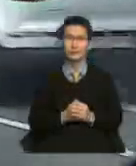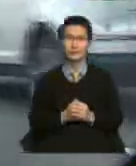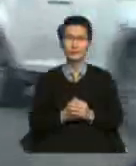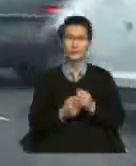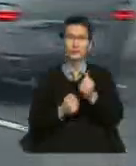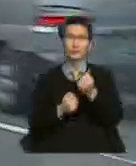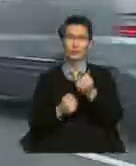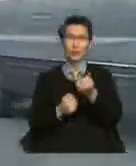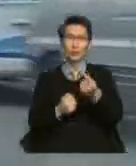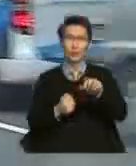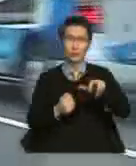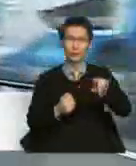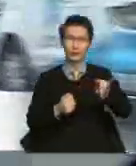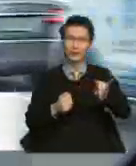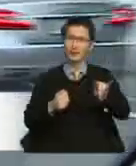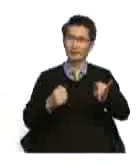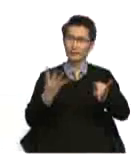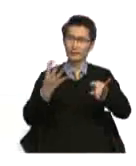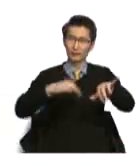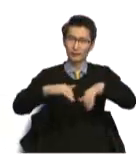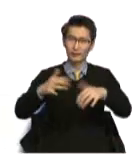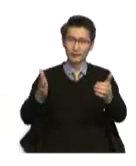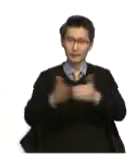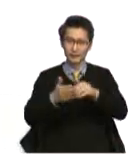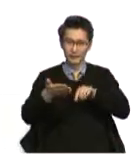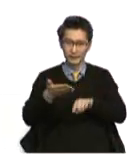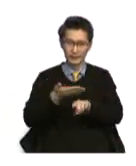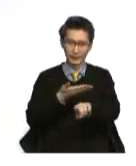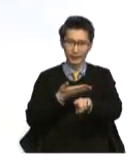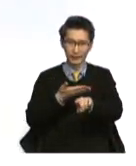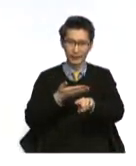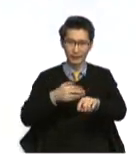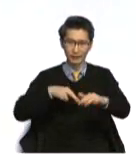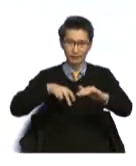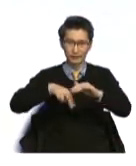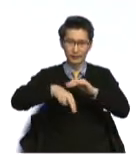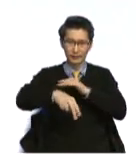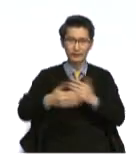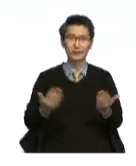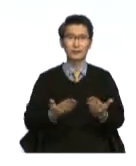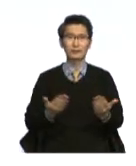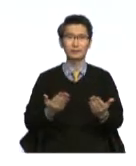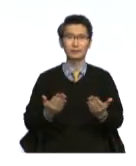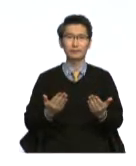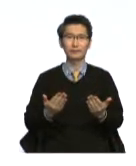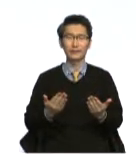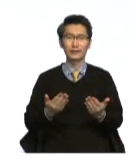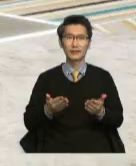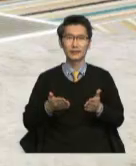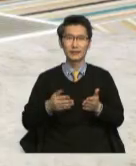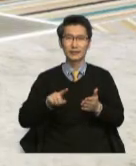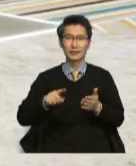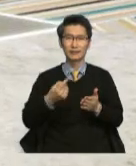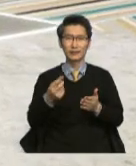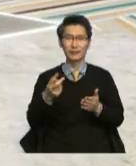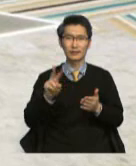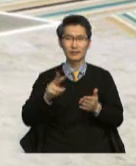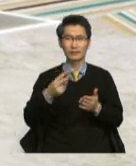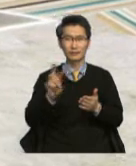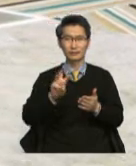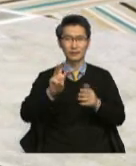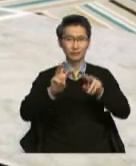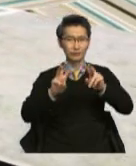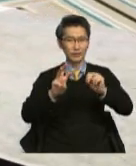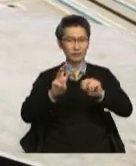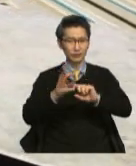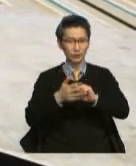홍제역에서 홍은 사거리까지 지하 공간을 개발하는 홍제 지하 보행 네트워크 사업. 길이 230m에 달하는 지하